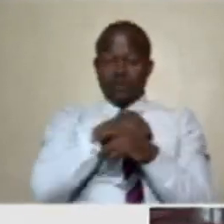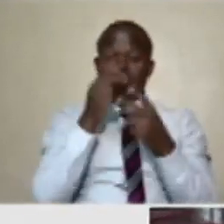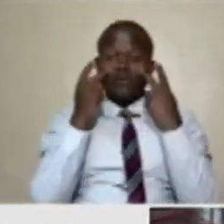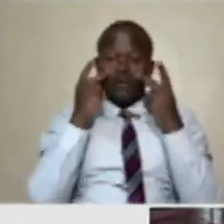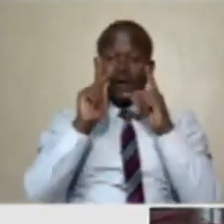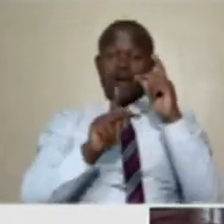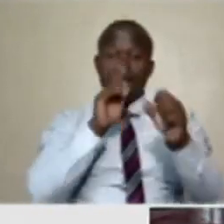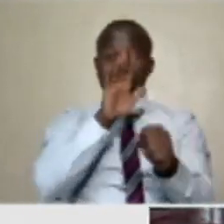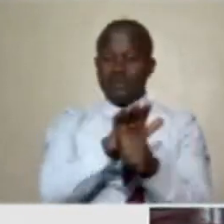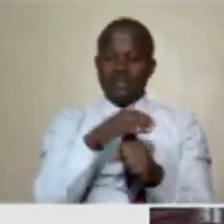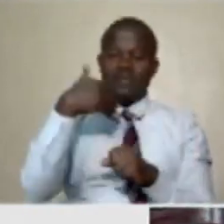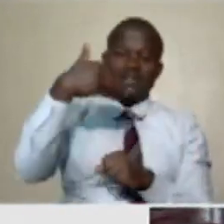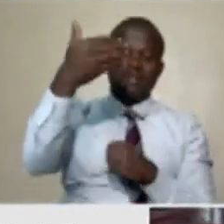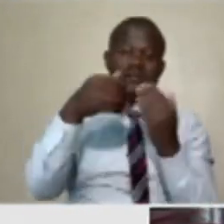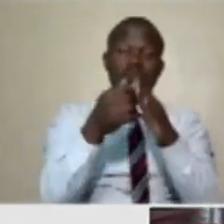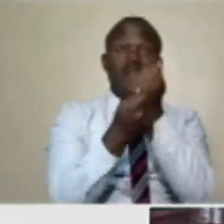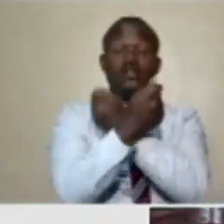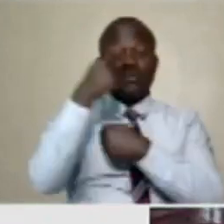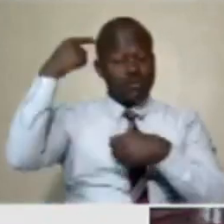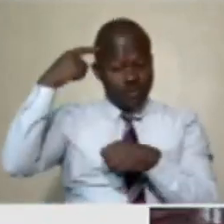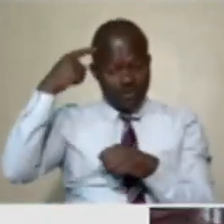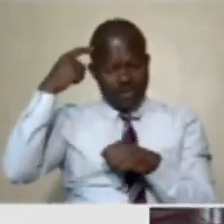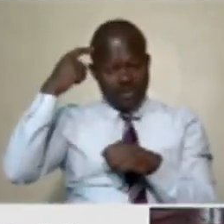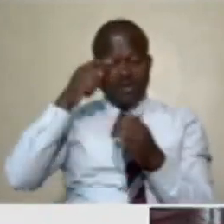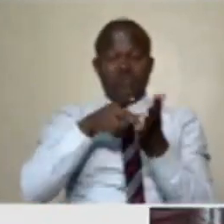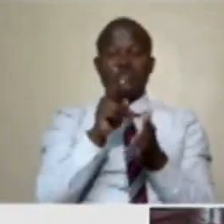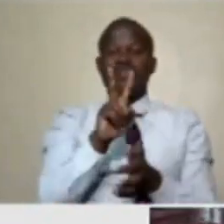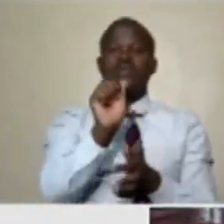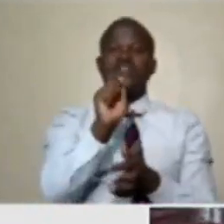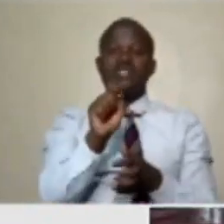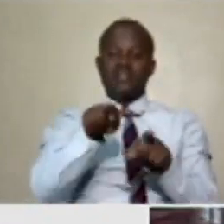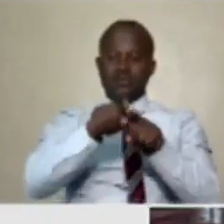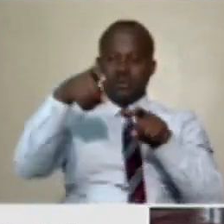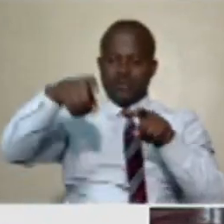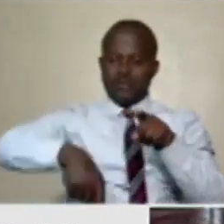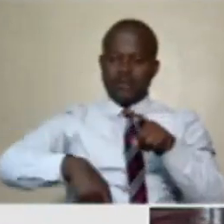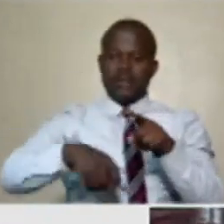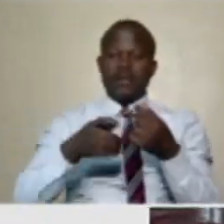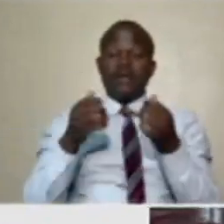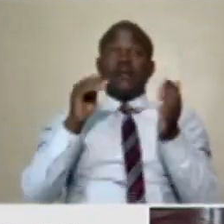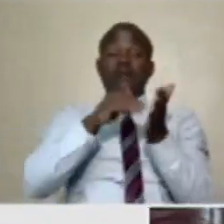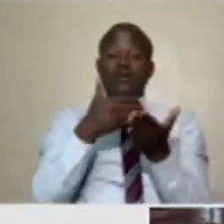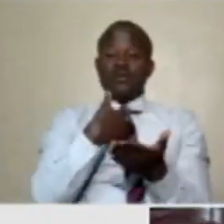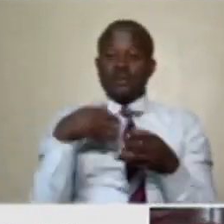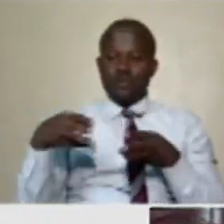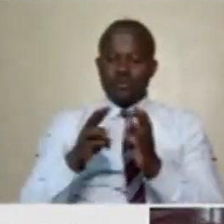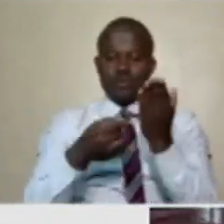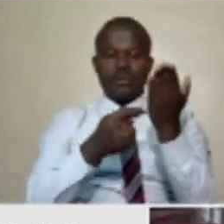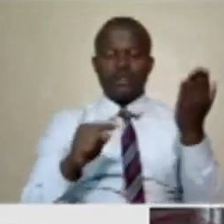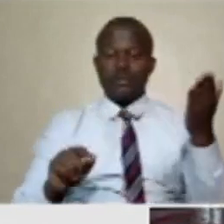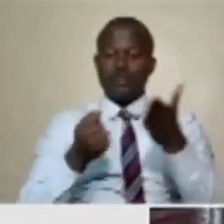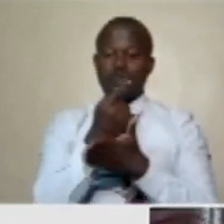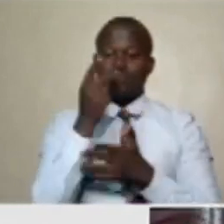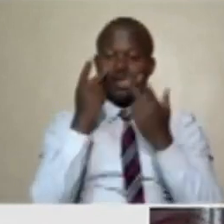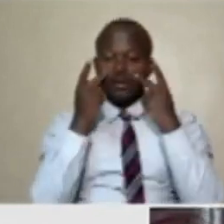benshi bagenda nk'uko bahindura imyumvire bishura VAT uko bikwiriye, yewe tunafite n'uburyo bw'ikoranabuhanga tubanaho tubona